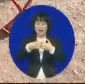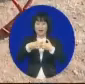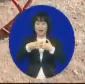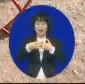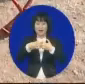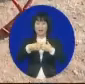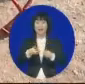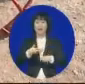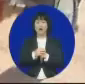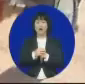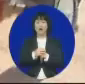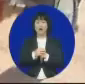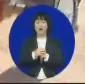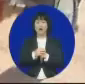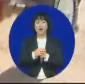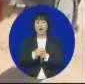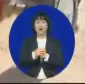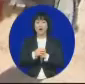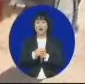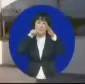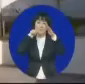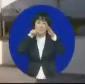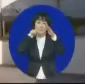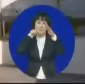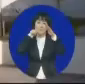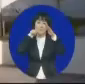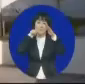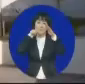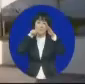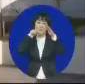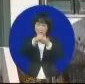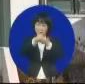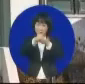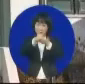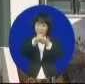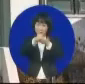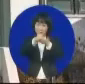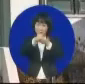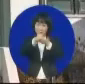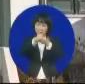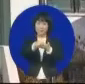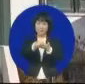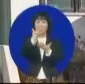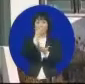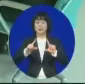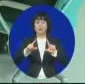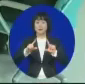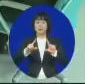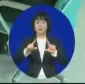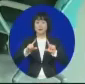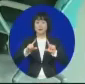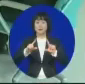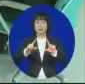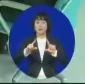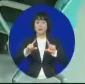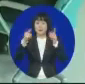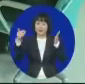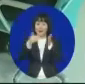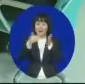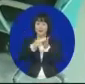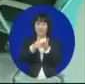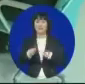지원합니다 지원 희망자는 시 홈페이지나 농업기술센터 홈페이지에서 신청서를 내려 받아 12일까지 거주지